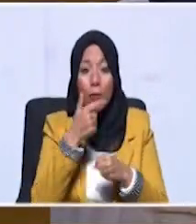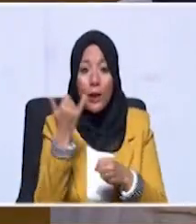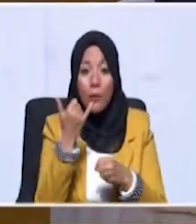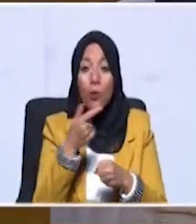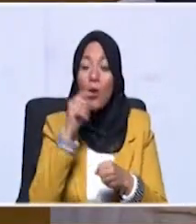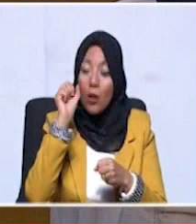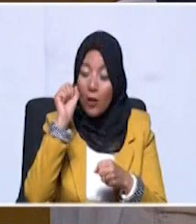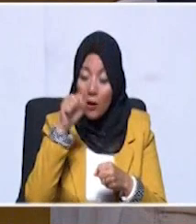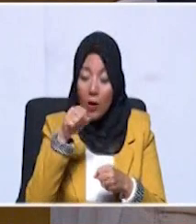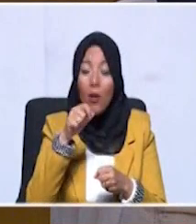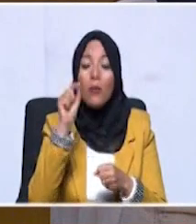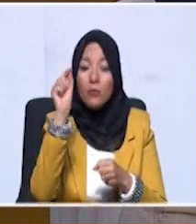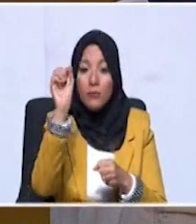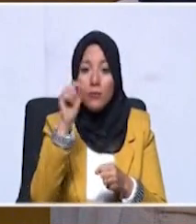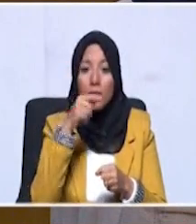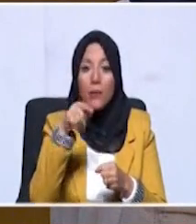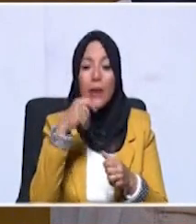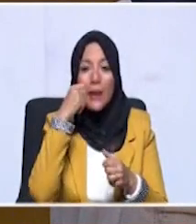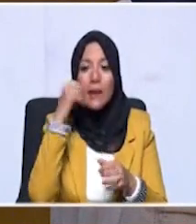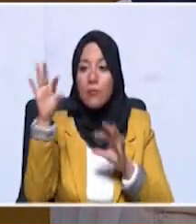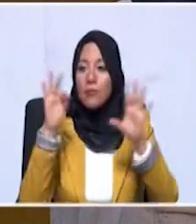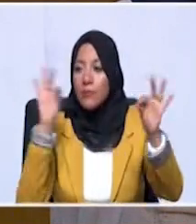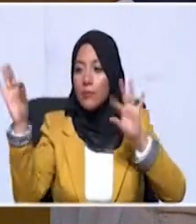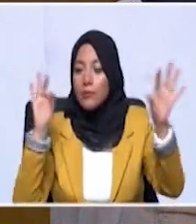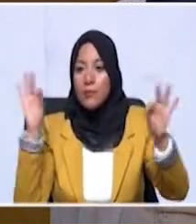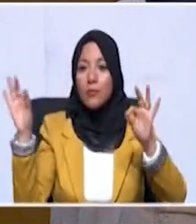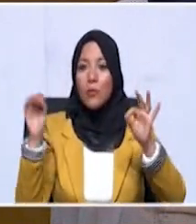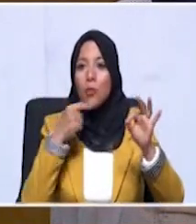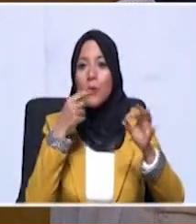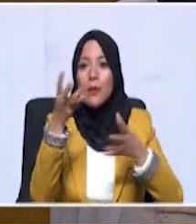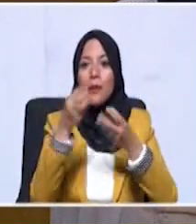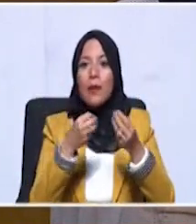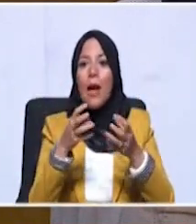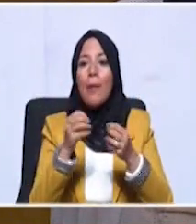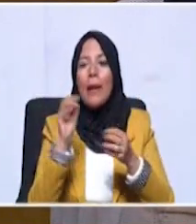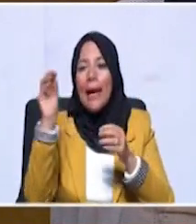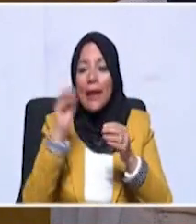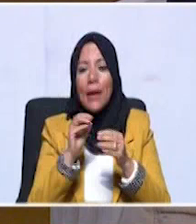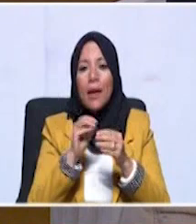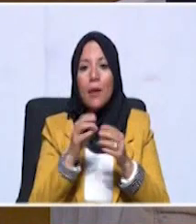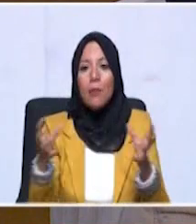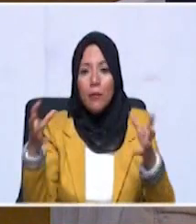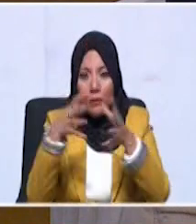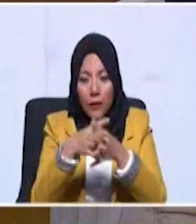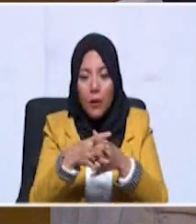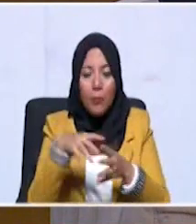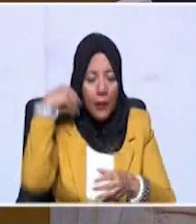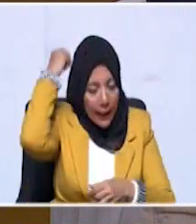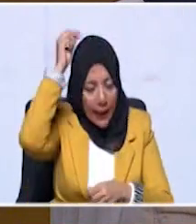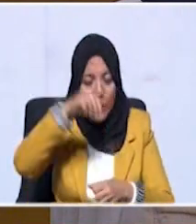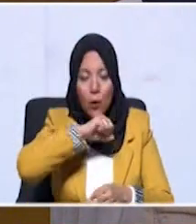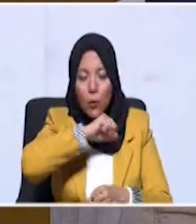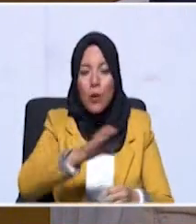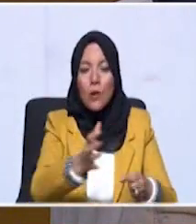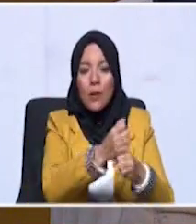دعاء اللي هو بعض السلف استحبه وجمعه برضه من مجمل أحاديث حضرة النبي. اللهم